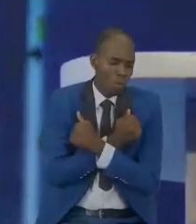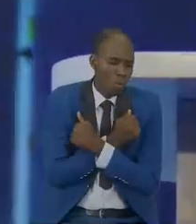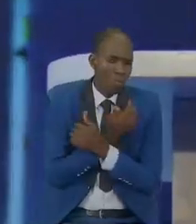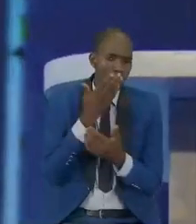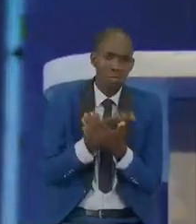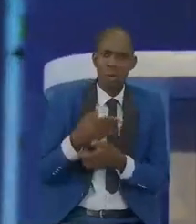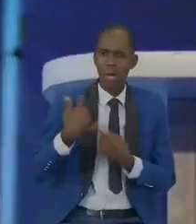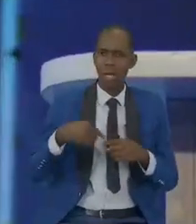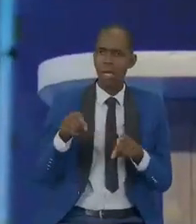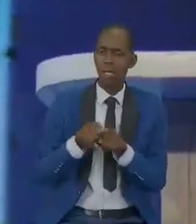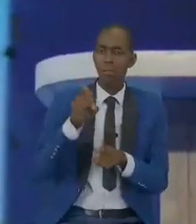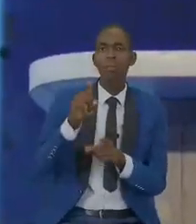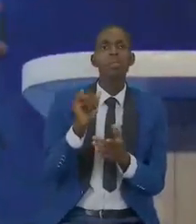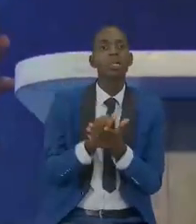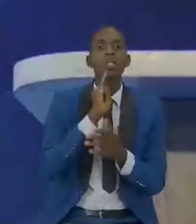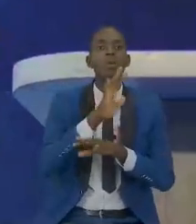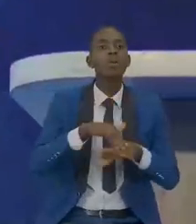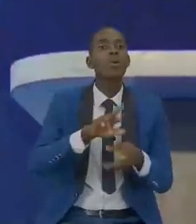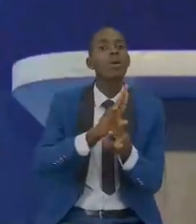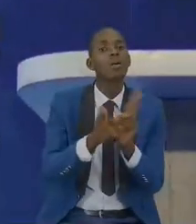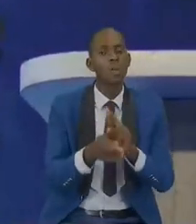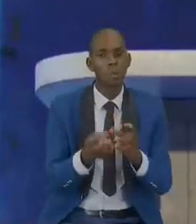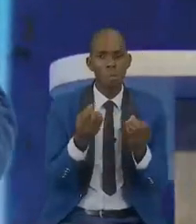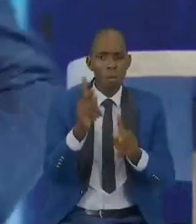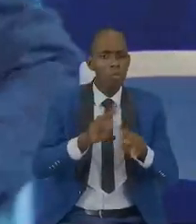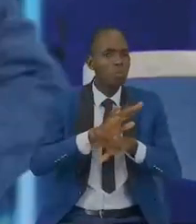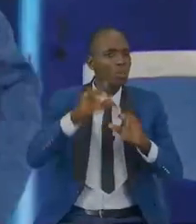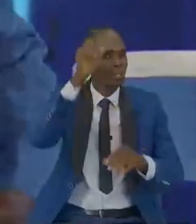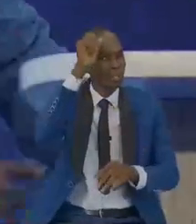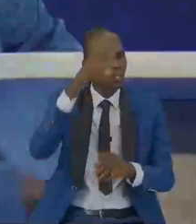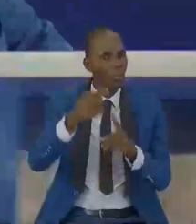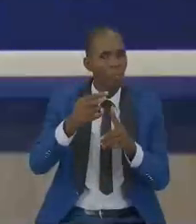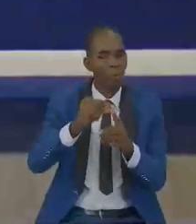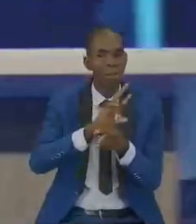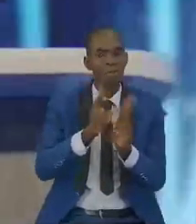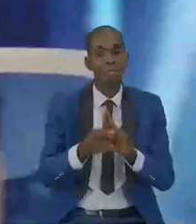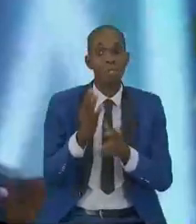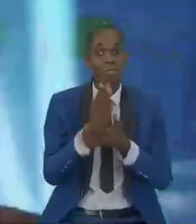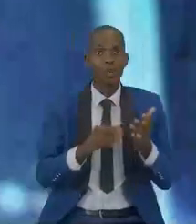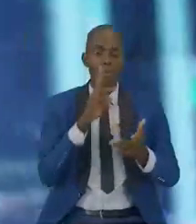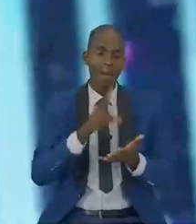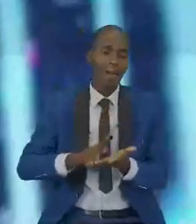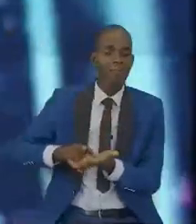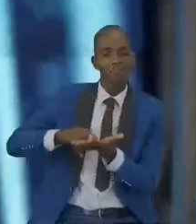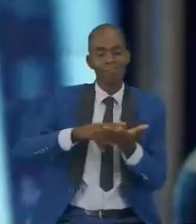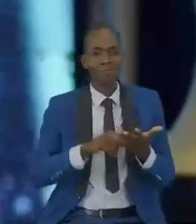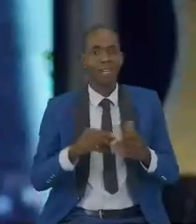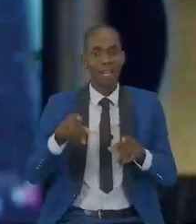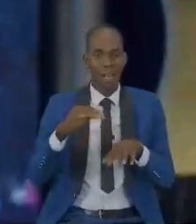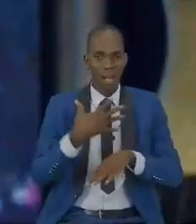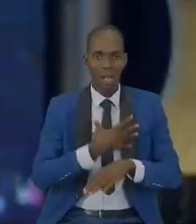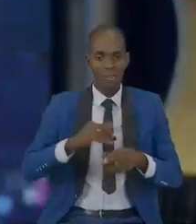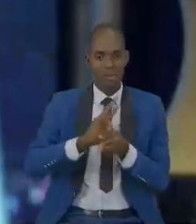blessé un si aimable cœur. C'est la repentance. Les gens ne comprennent pas la repentance.